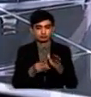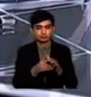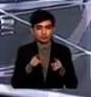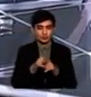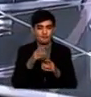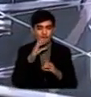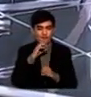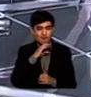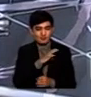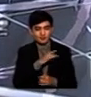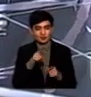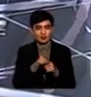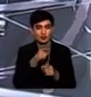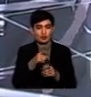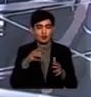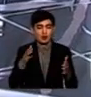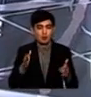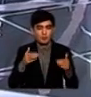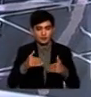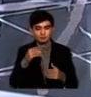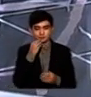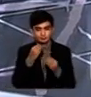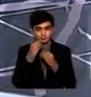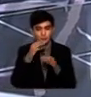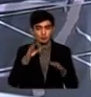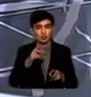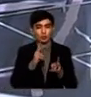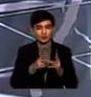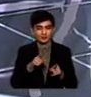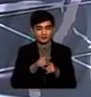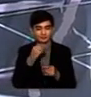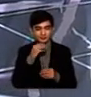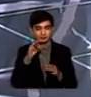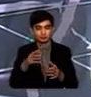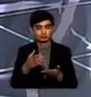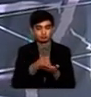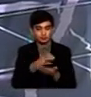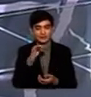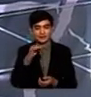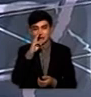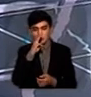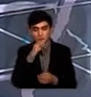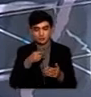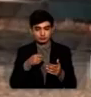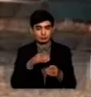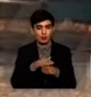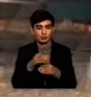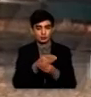Она уверяет, что руководитель коробками вывозит еду из кухни, а также недоплачивает им зарплату.